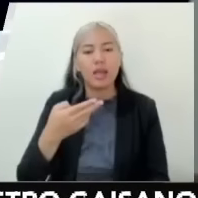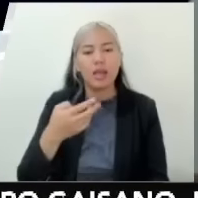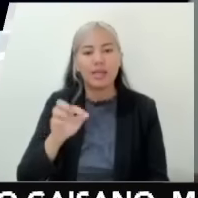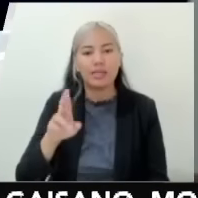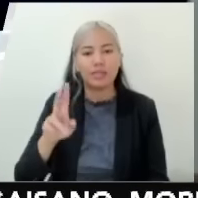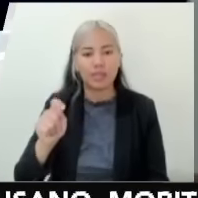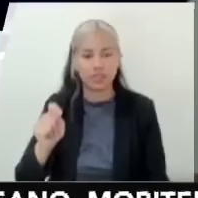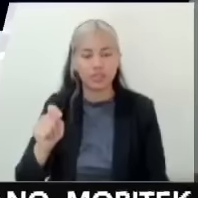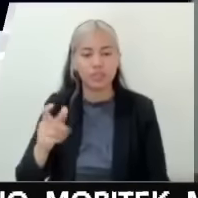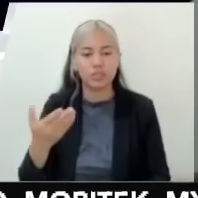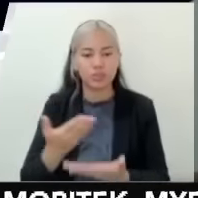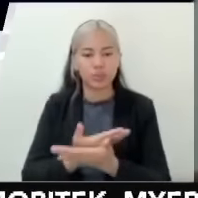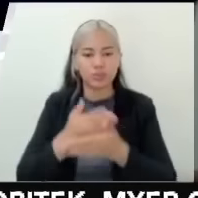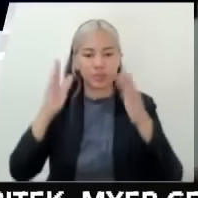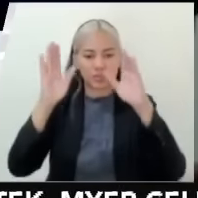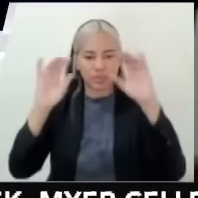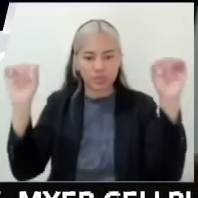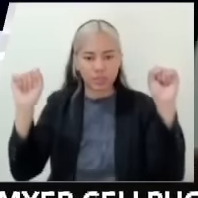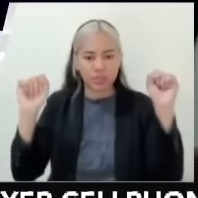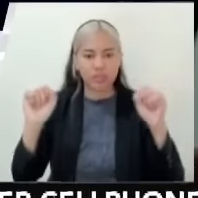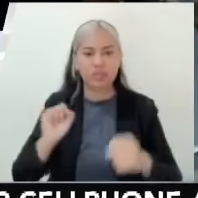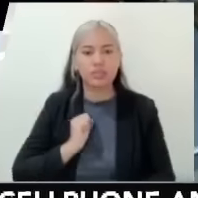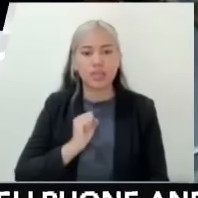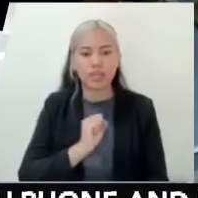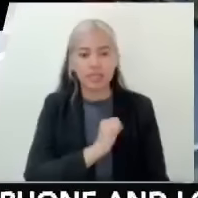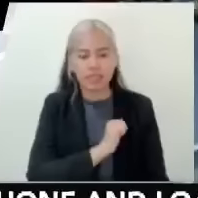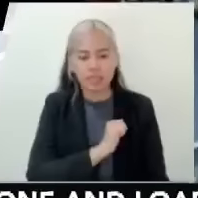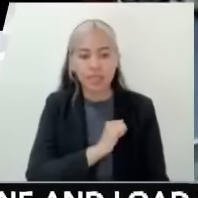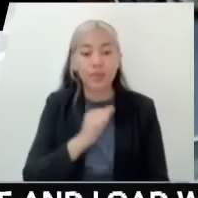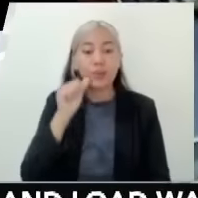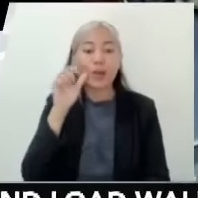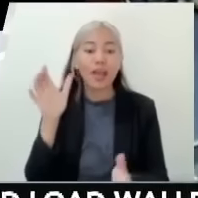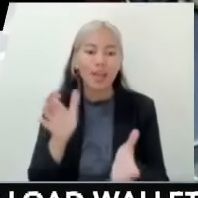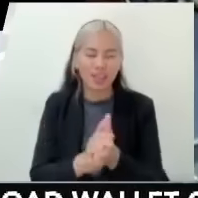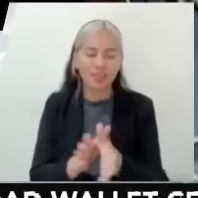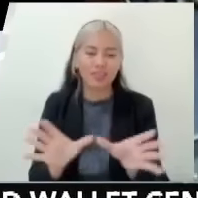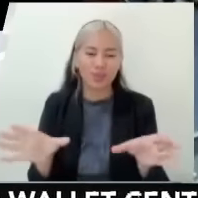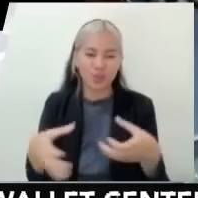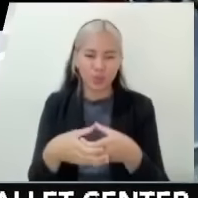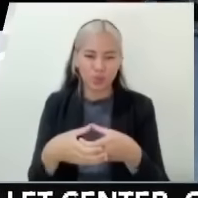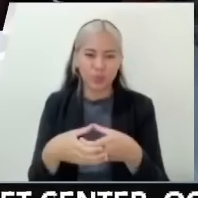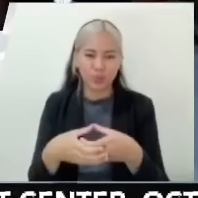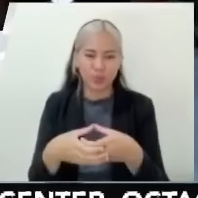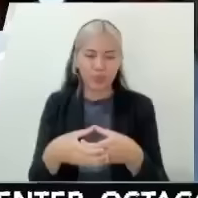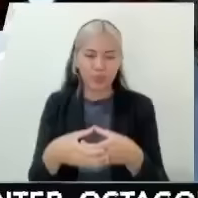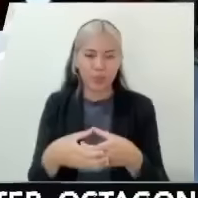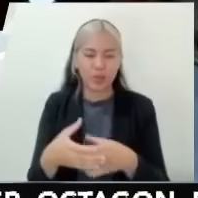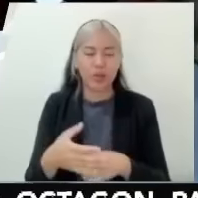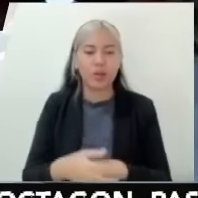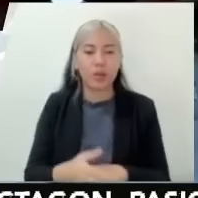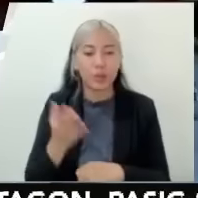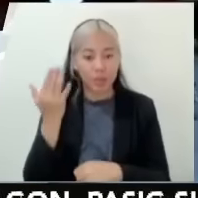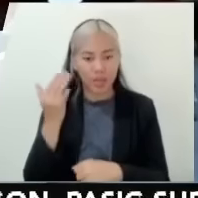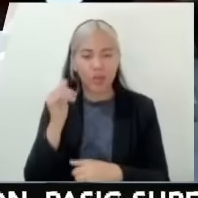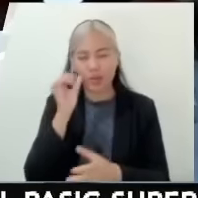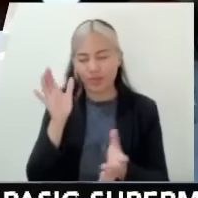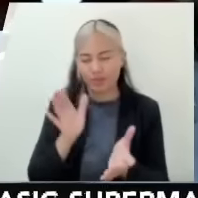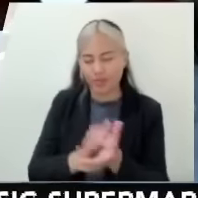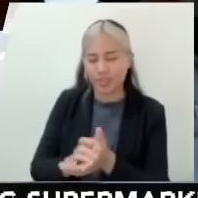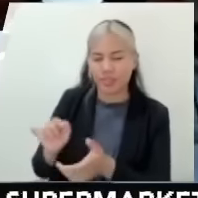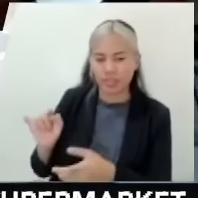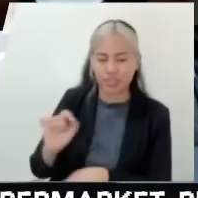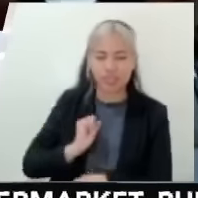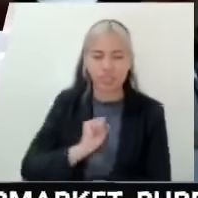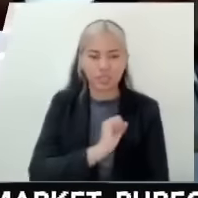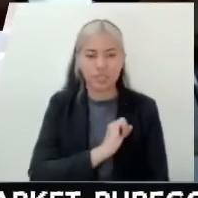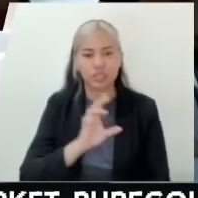presidente ng Senate Spouses Foundation Incorporated. Otomatikong posisyon niya ito bilang may bahay ni Senate President Chief Escudero. Si